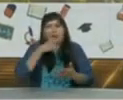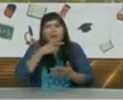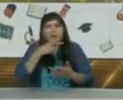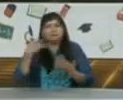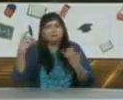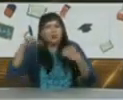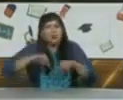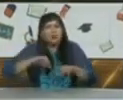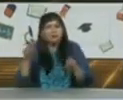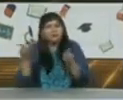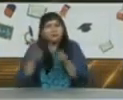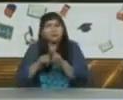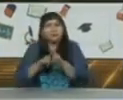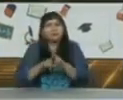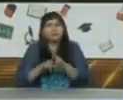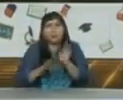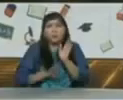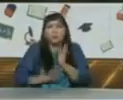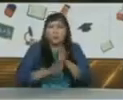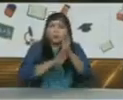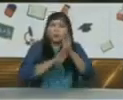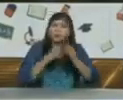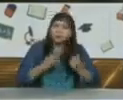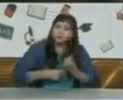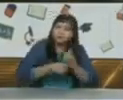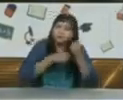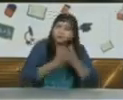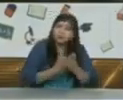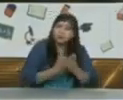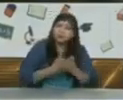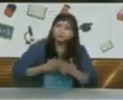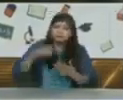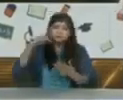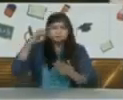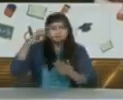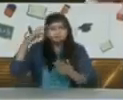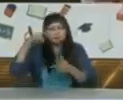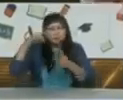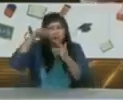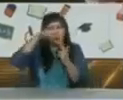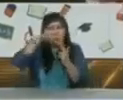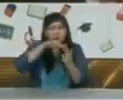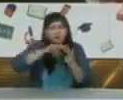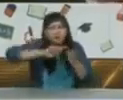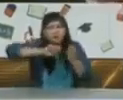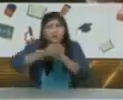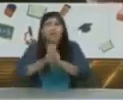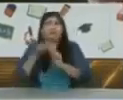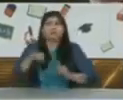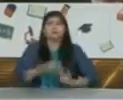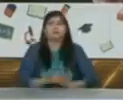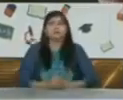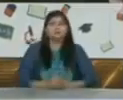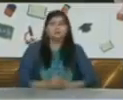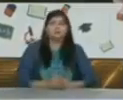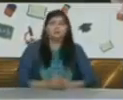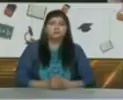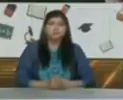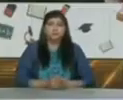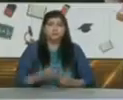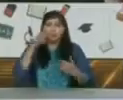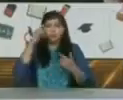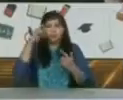है। प्रोत्साहित करने से वो कॉन्सेंट्रेटेड ताकत के रूप में कन्वर्ट हो जाता है। कुछ